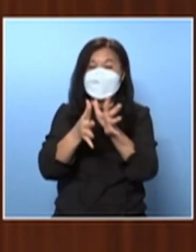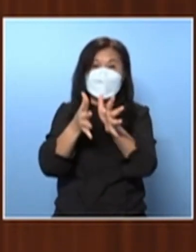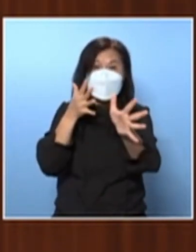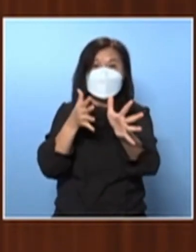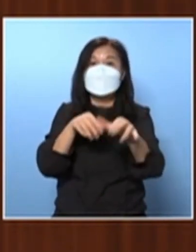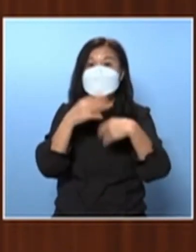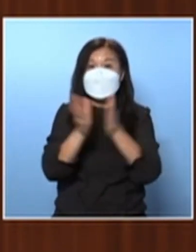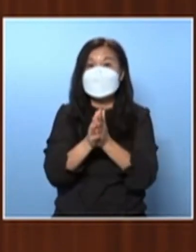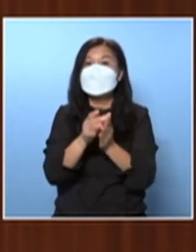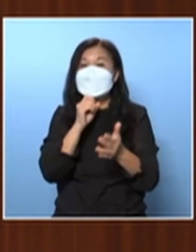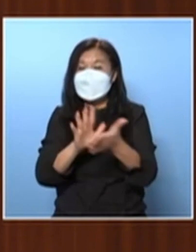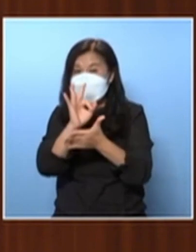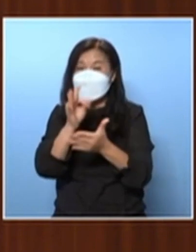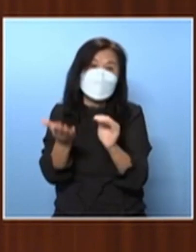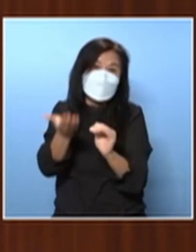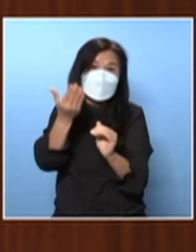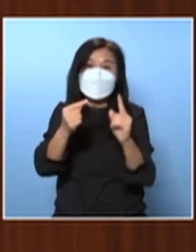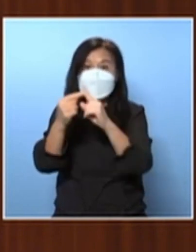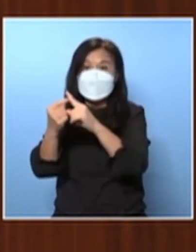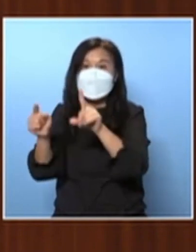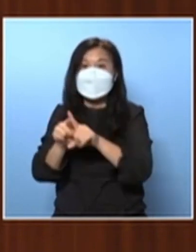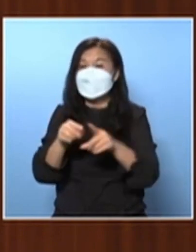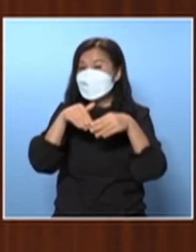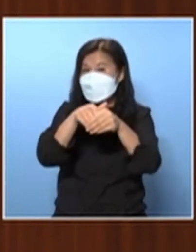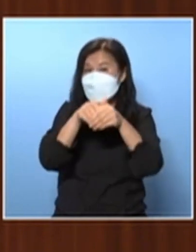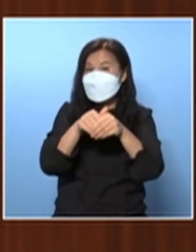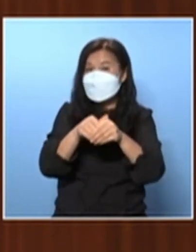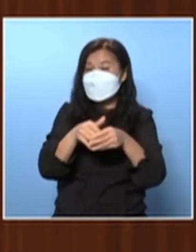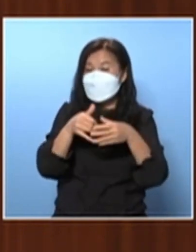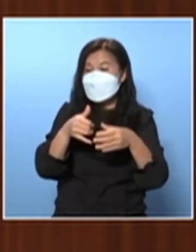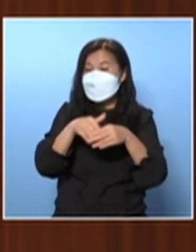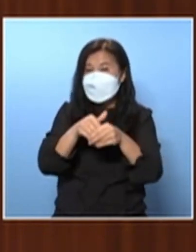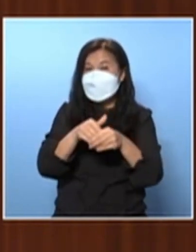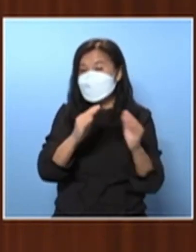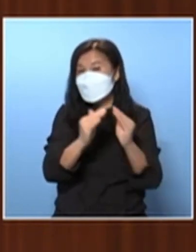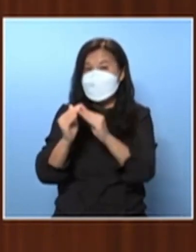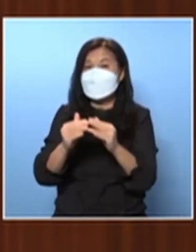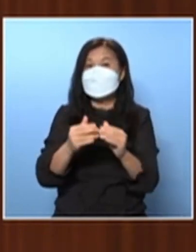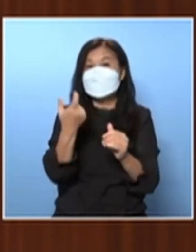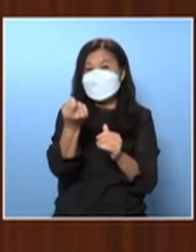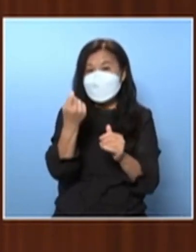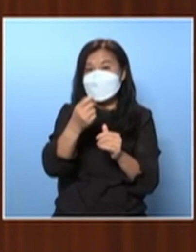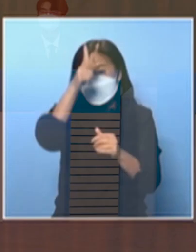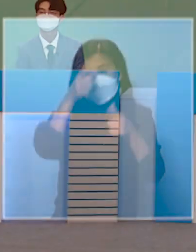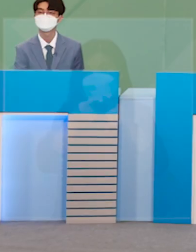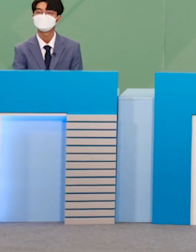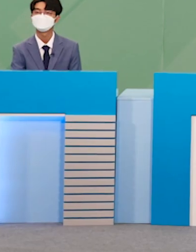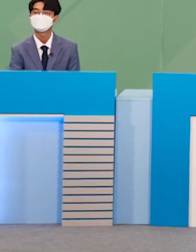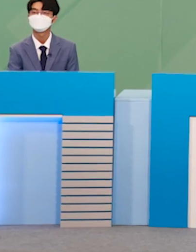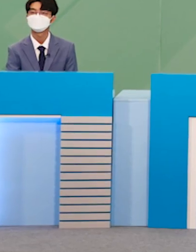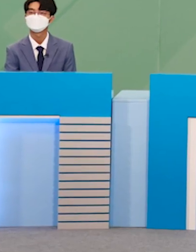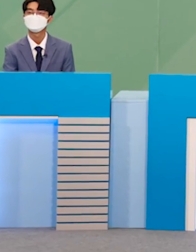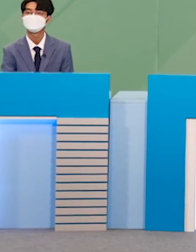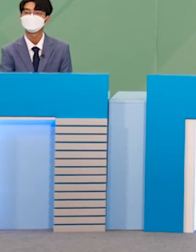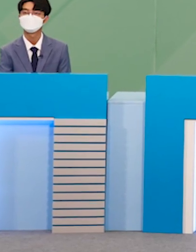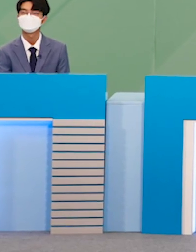传统公屋3年或者以上的人士可以申请入住简约公屋。 特首李家超星期四早上